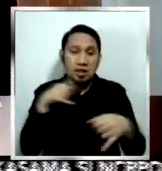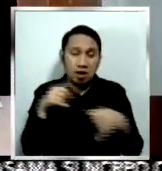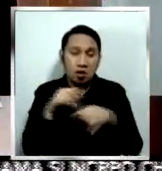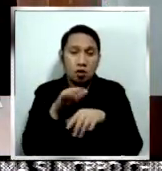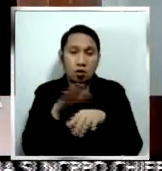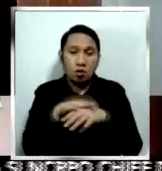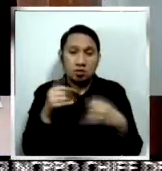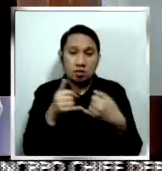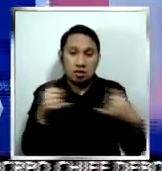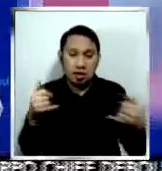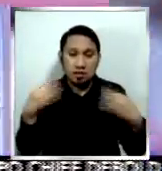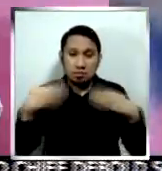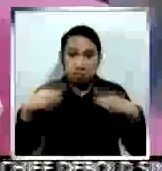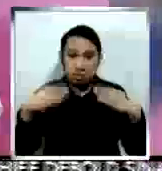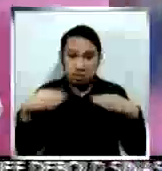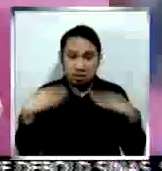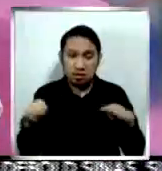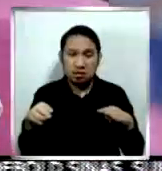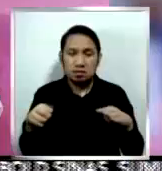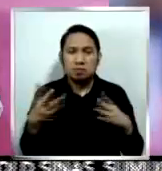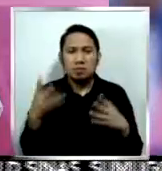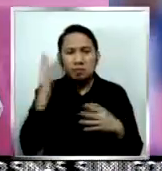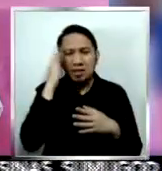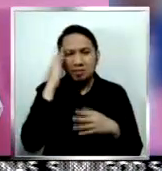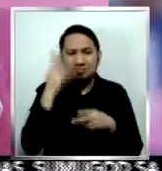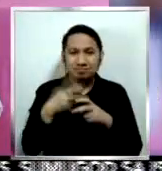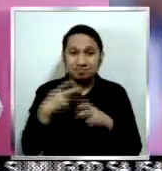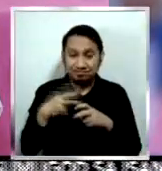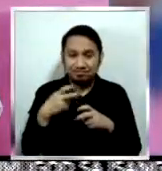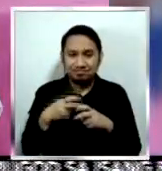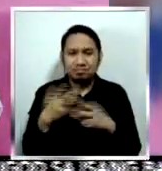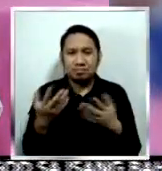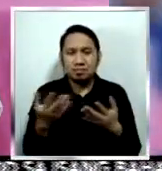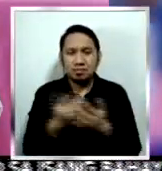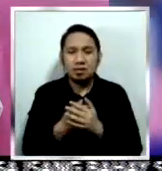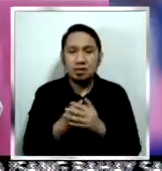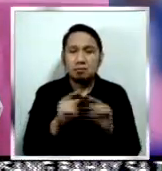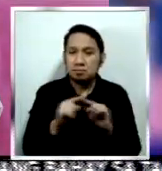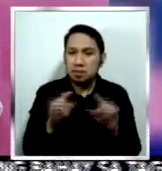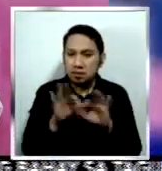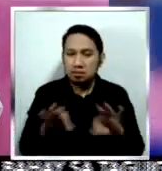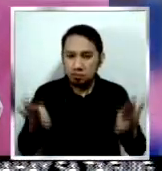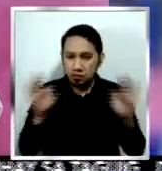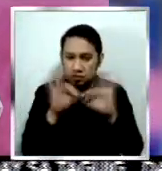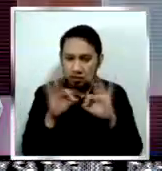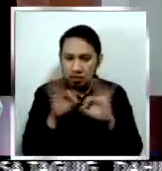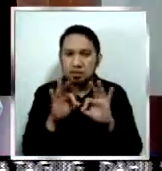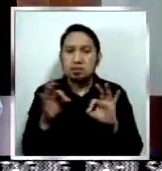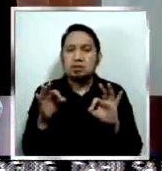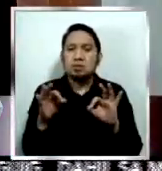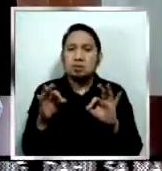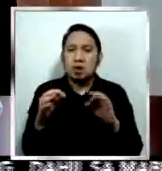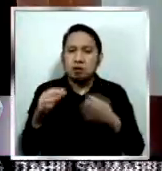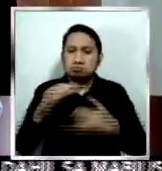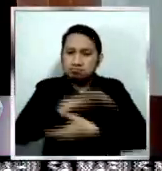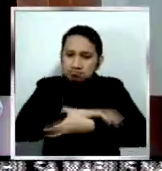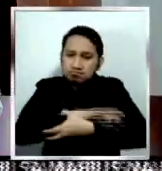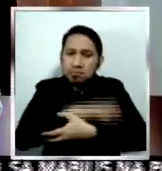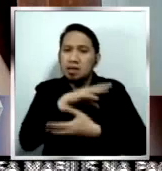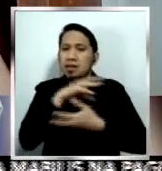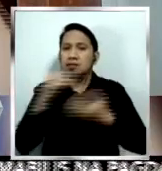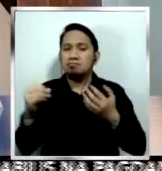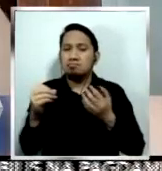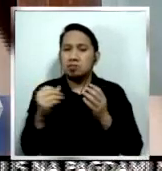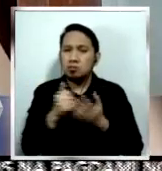mahirap itong time na ito. Pero I think importante yung malasakit at pagmamahal natin sa ibang tao. At saka yung part